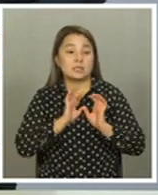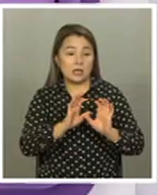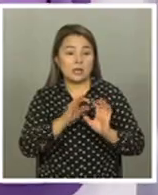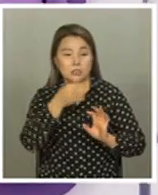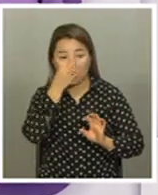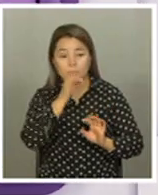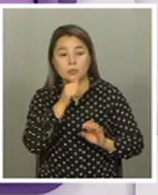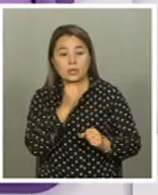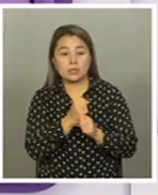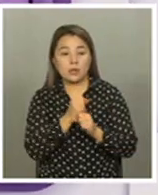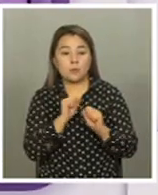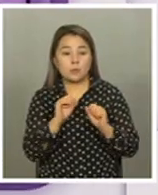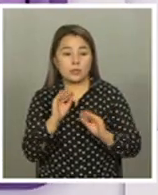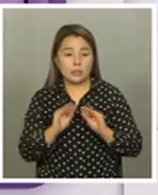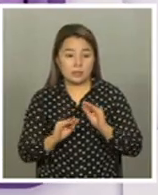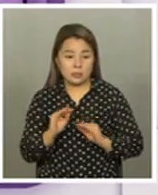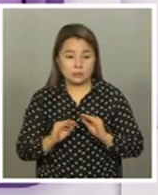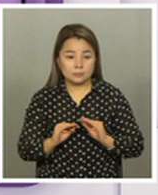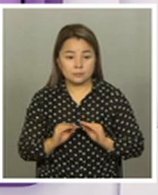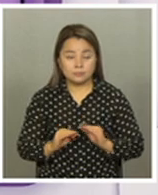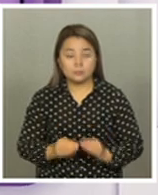көрейік.